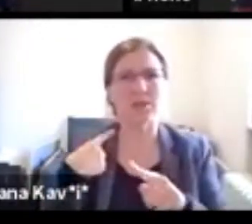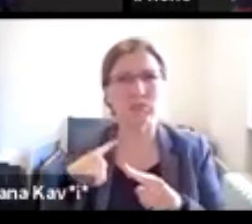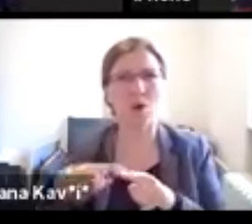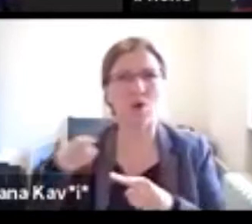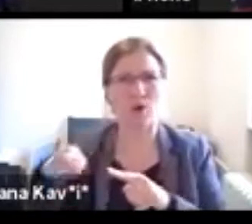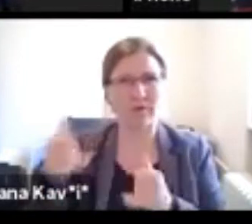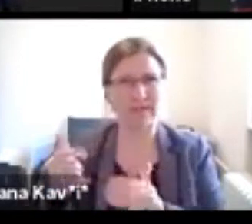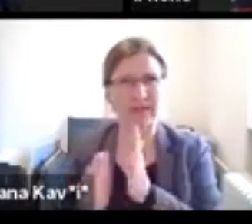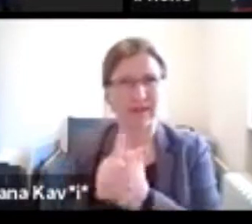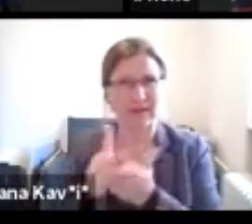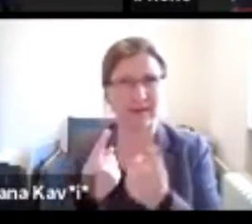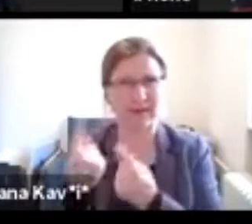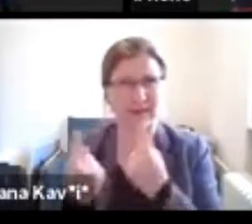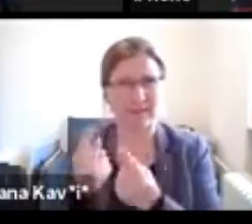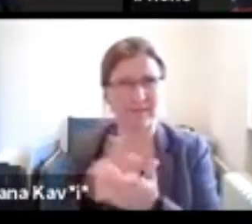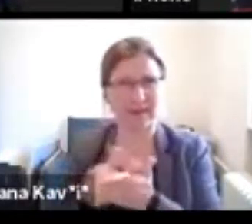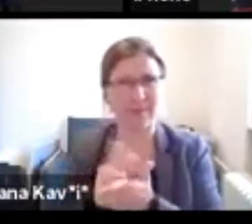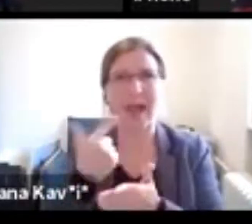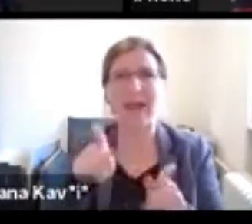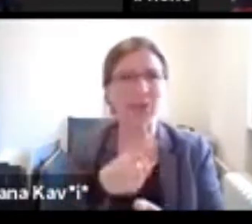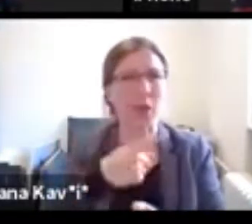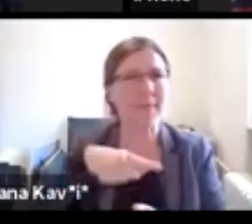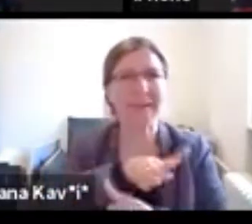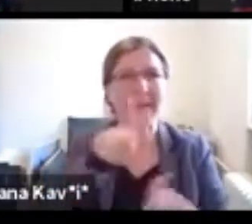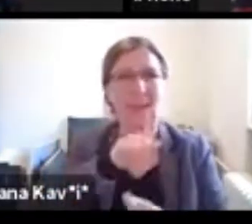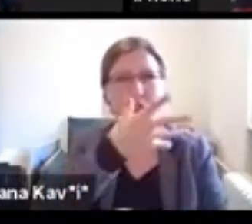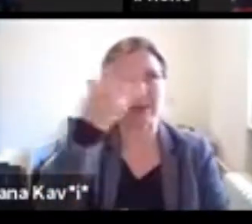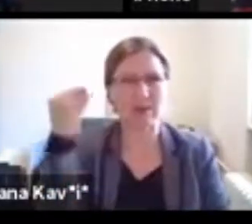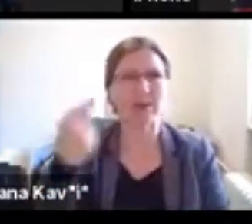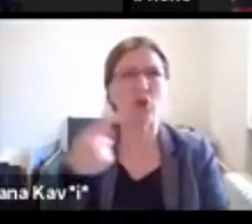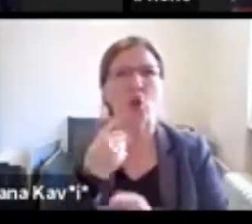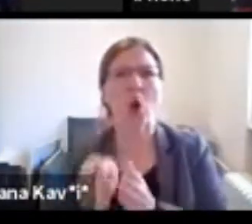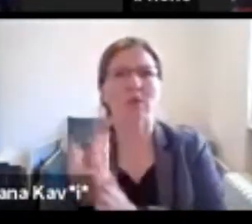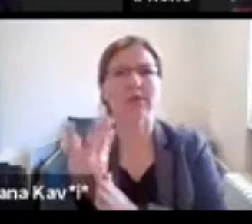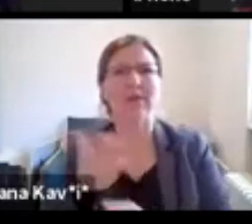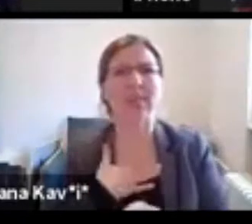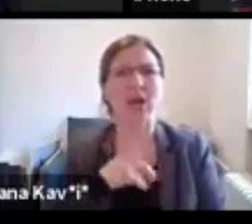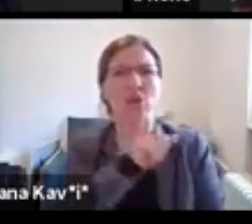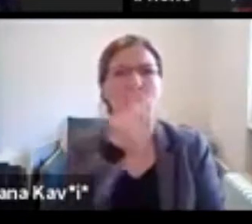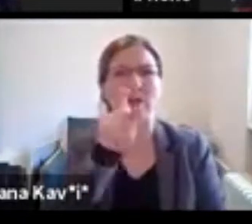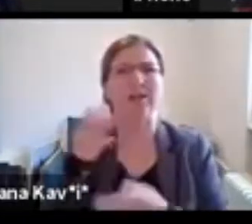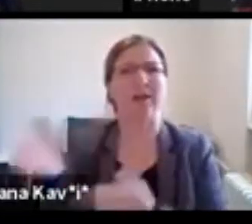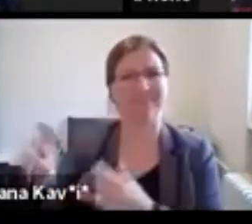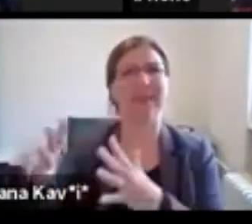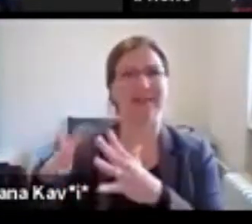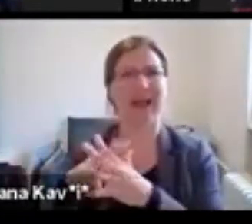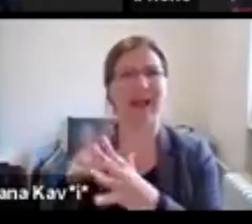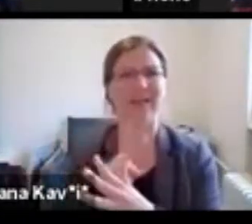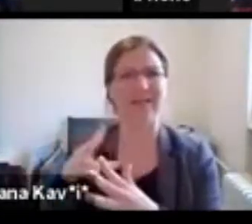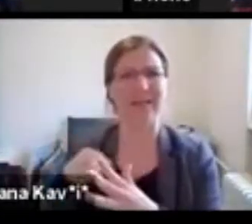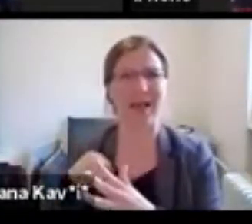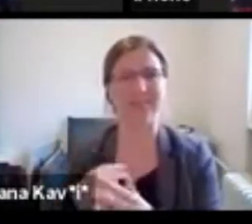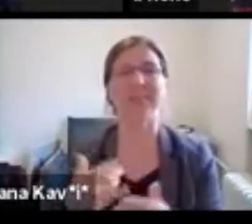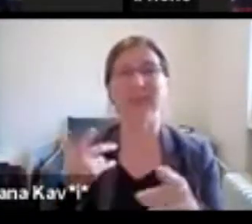da osnivač naše ustanove je grad Zagreb. Evo sad sekundu, samo prepuštam Luki da tu nešto